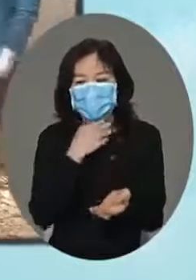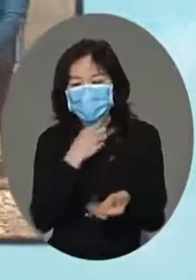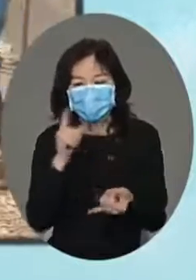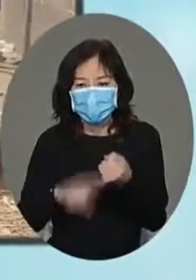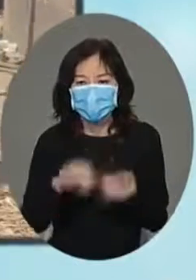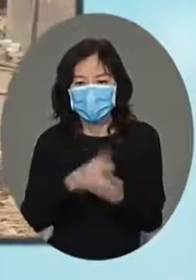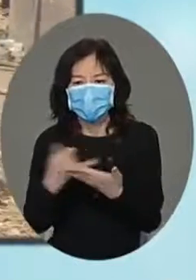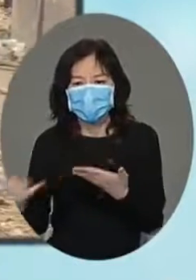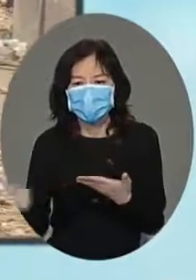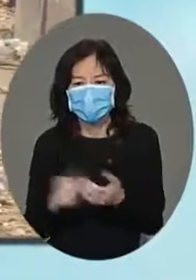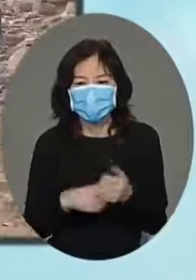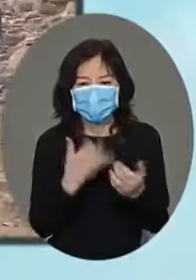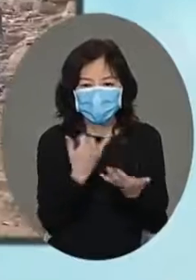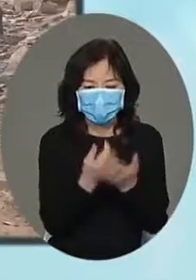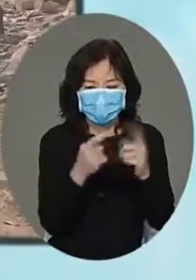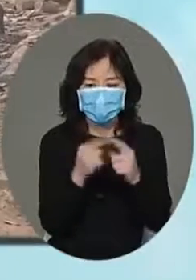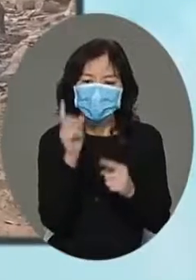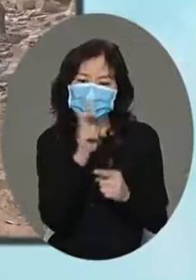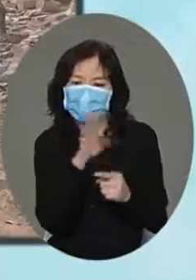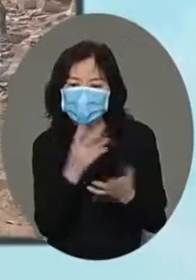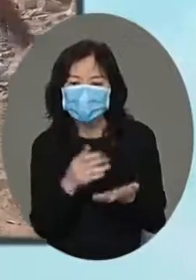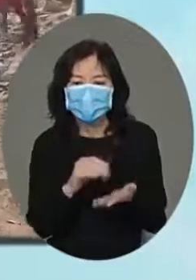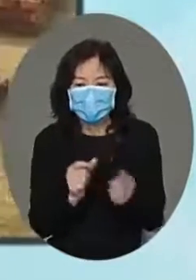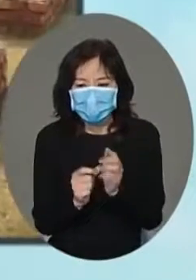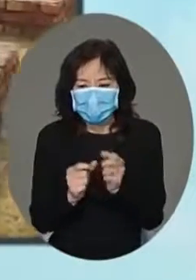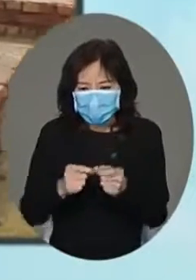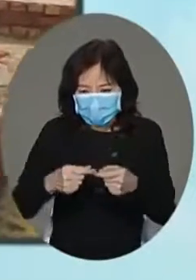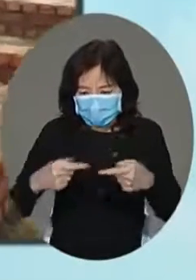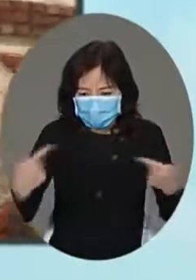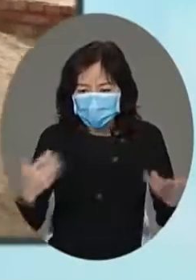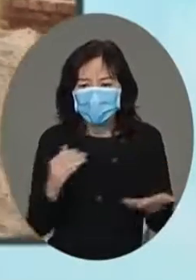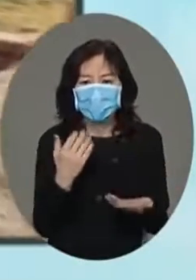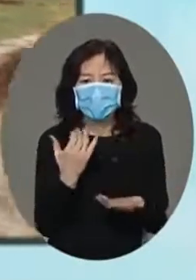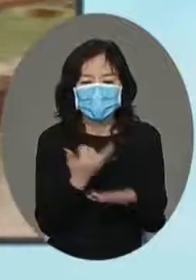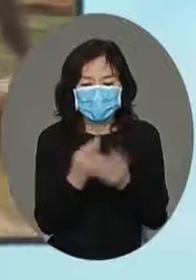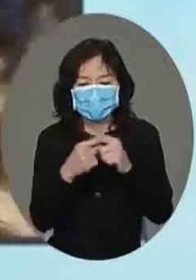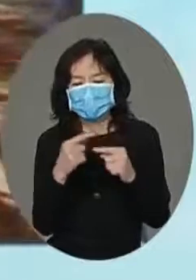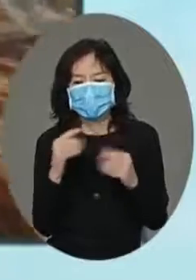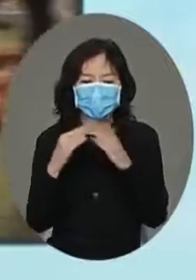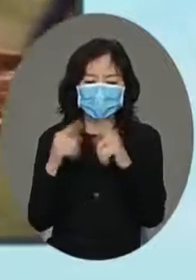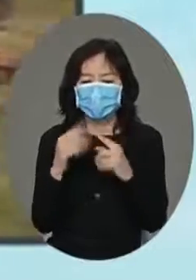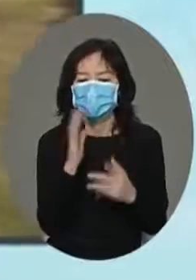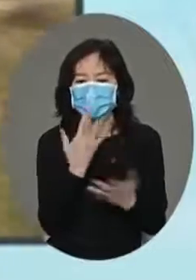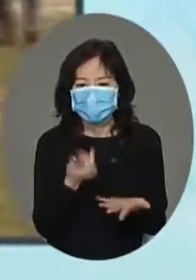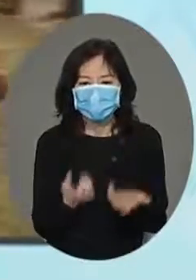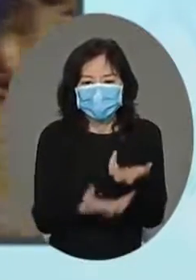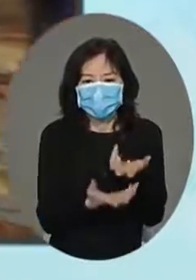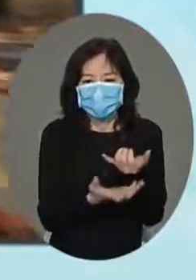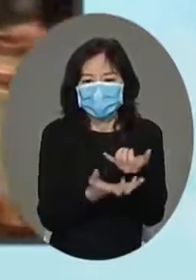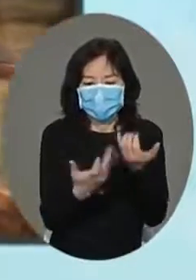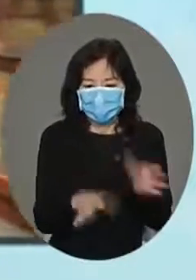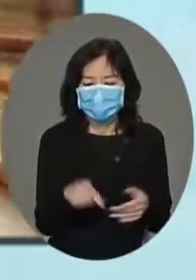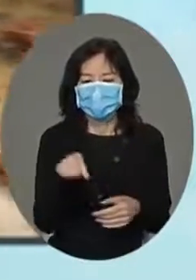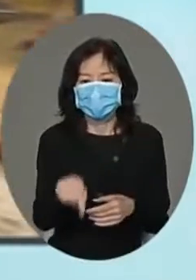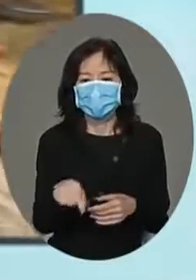亡，而基於死者過去幾個禮拜不斷上升，不少死者的親人都無奈要就地火化遺體，就連